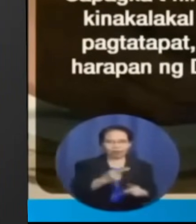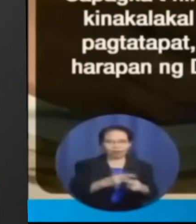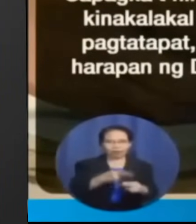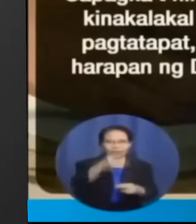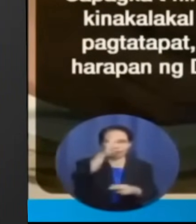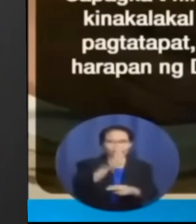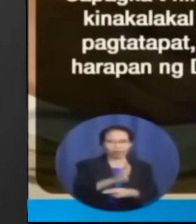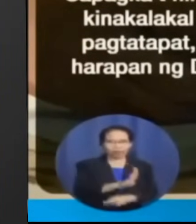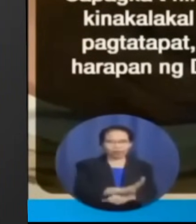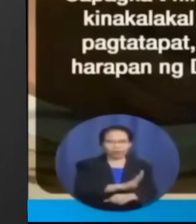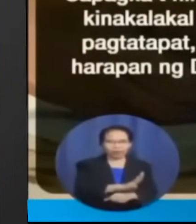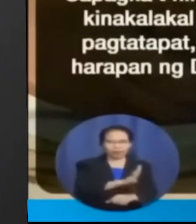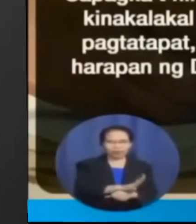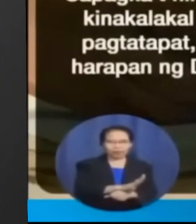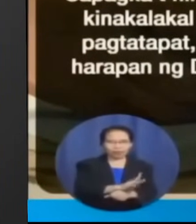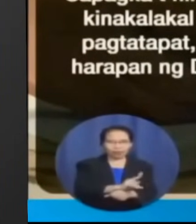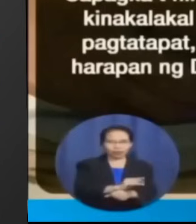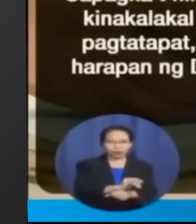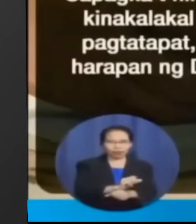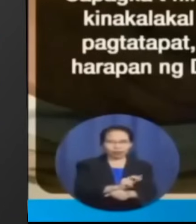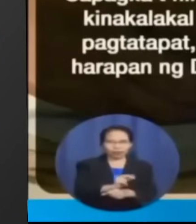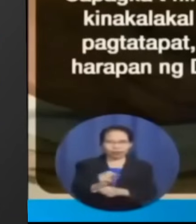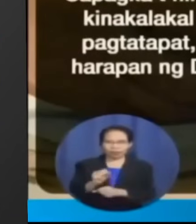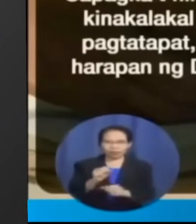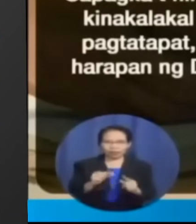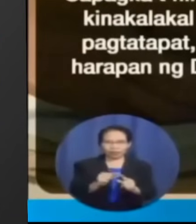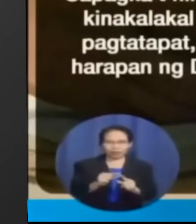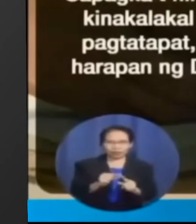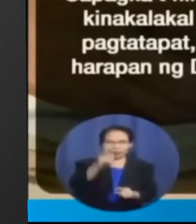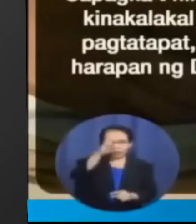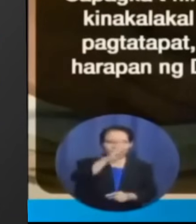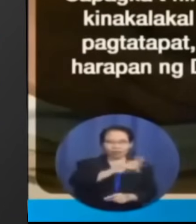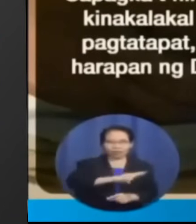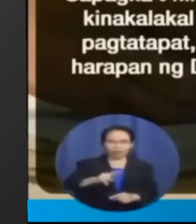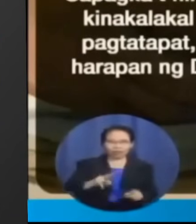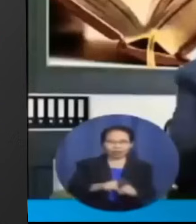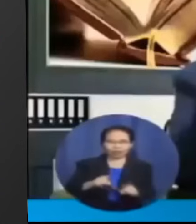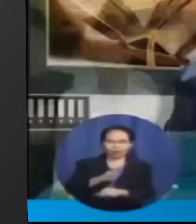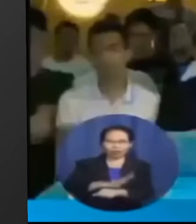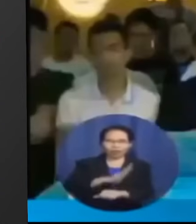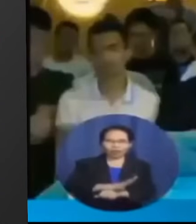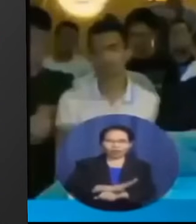Diyos. Nininegosyo ang relihiyon. Nininegosyo pati miyembro.